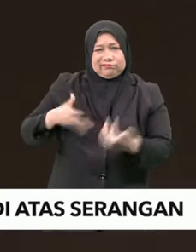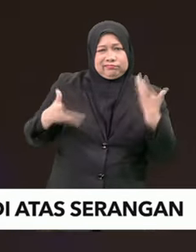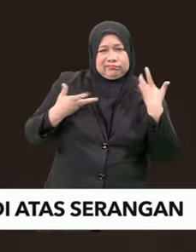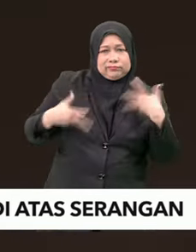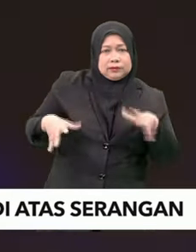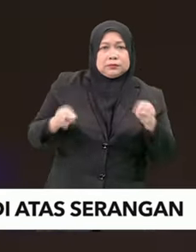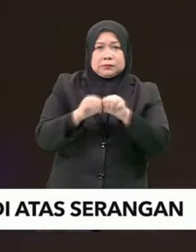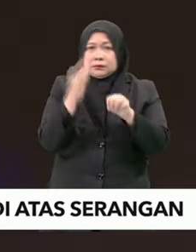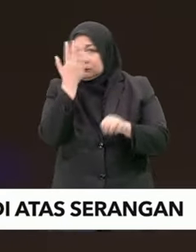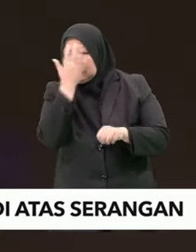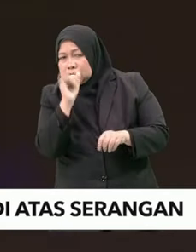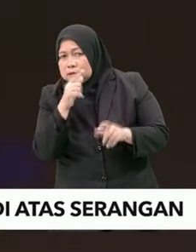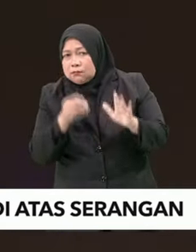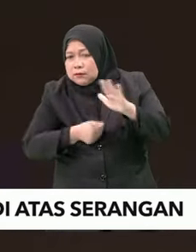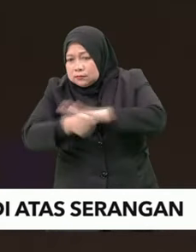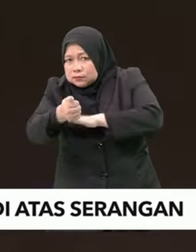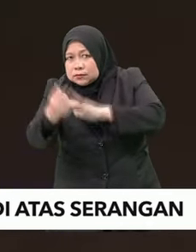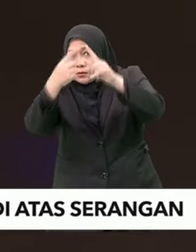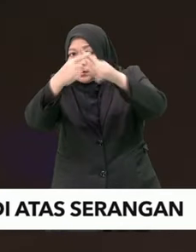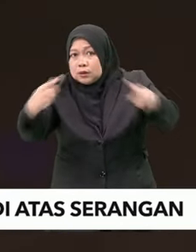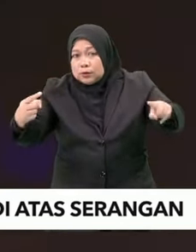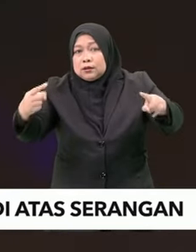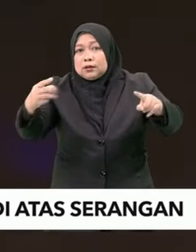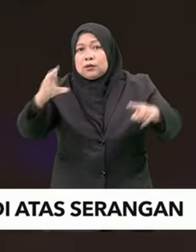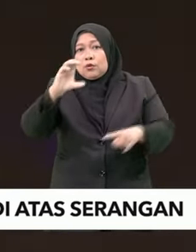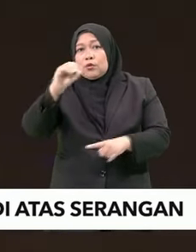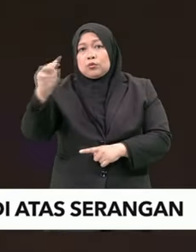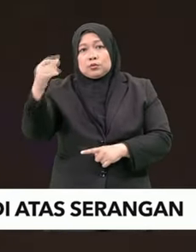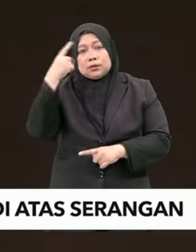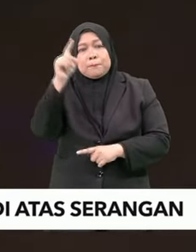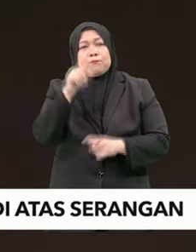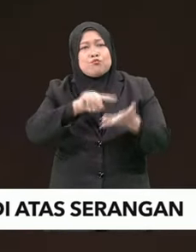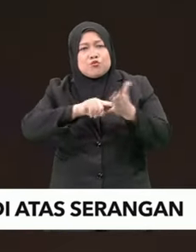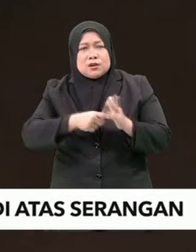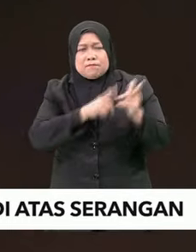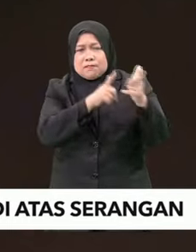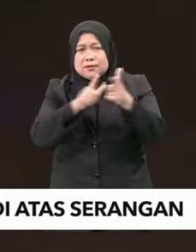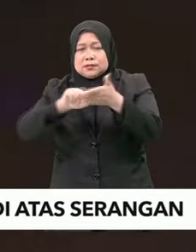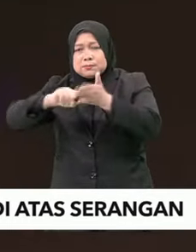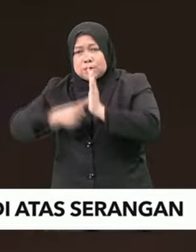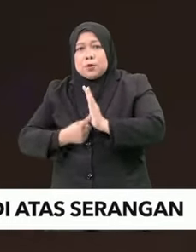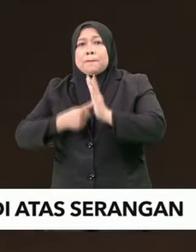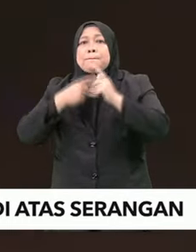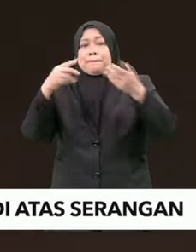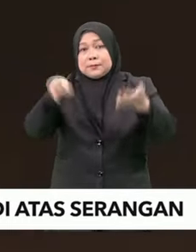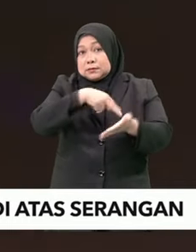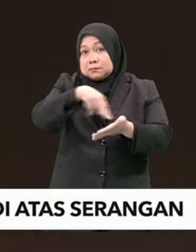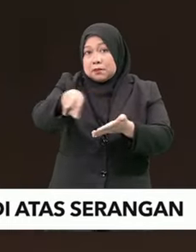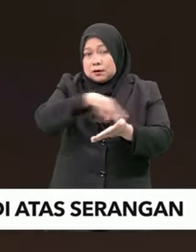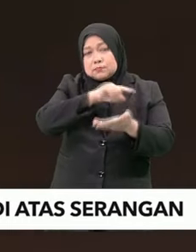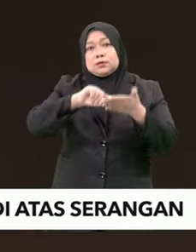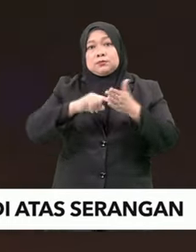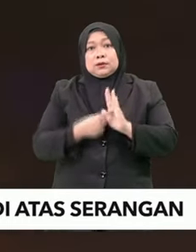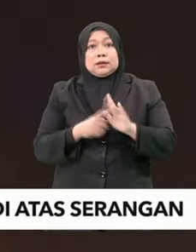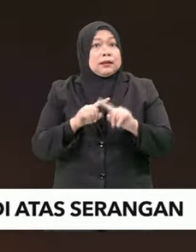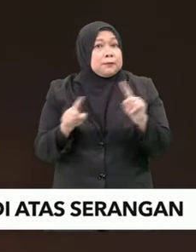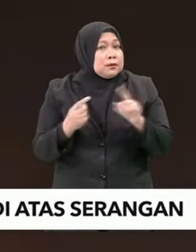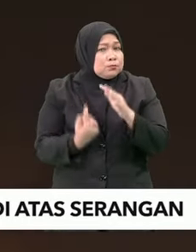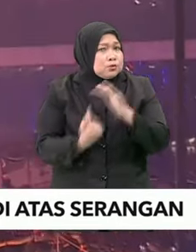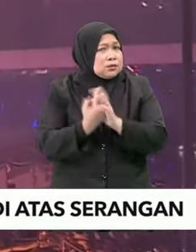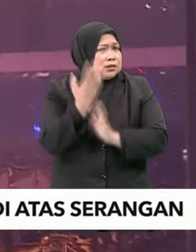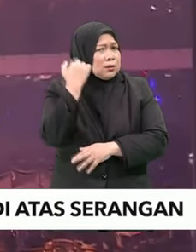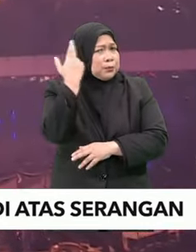penyamaran memecah masuk ke dewan bandaraya krokos dan mula menembak sebelum persembahan bermula bagaimanapun punca